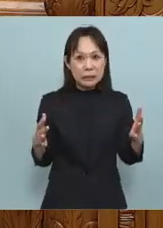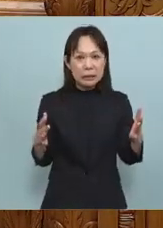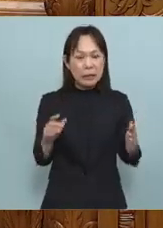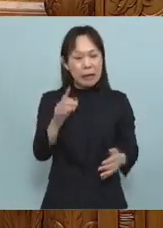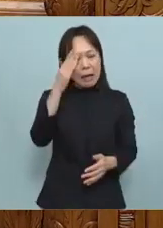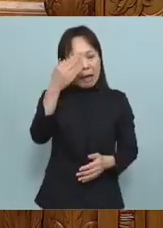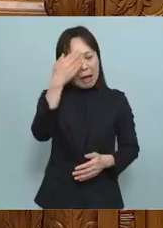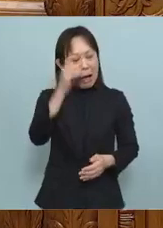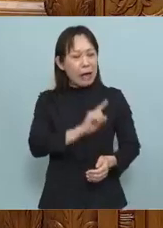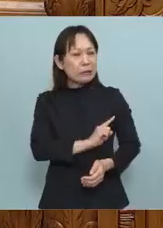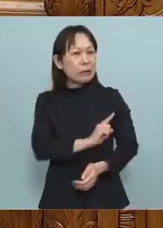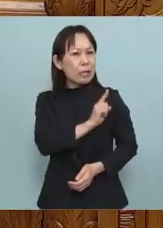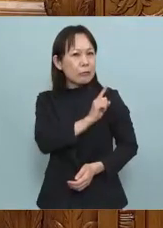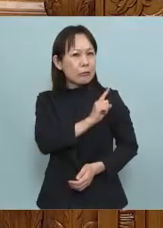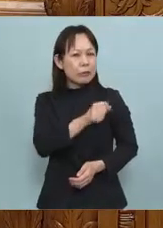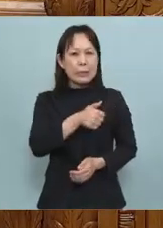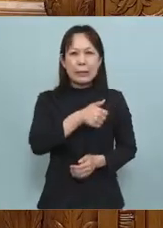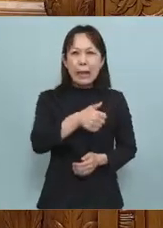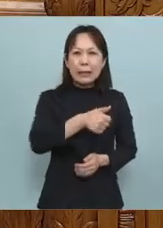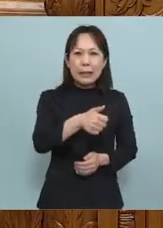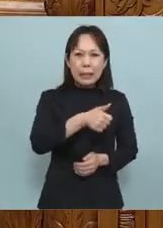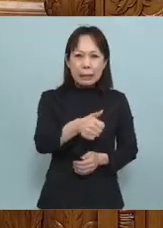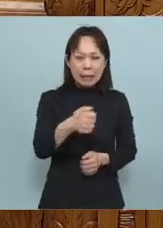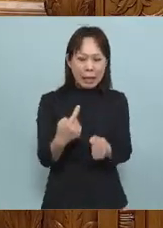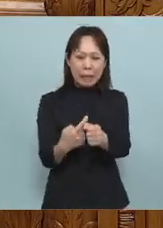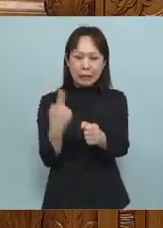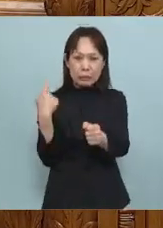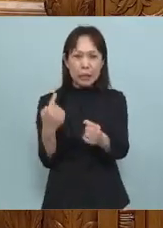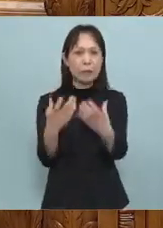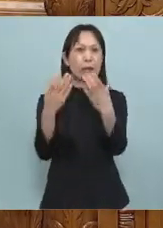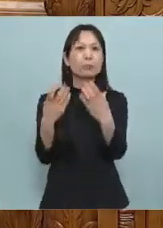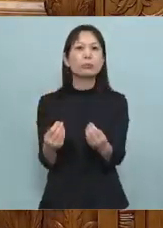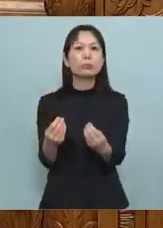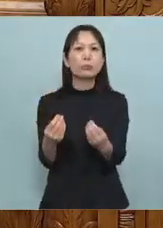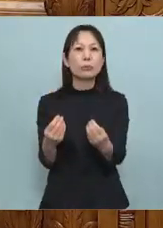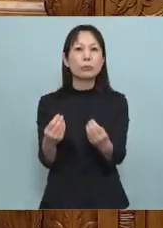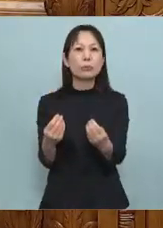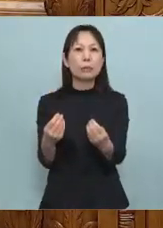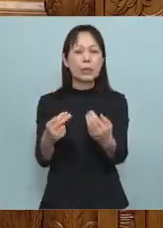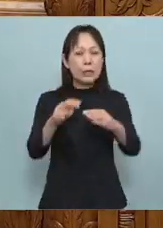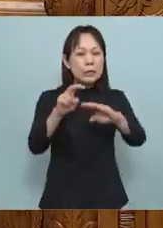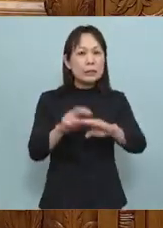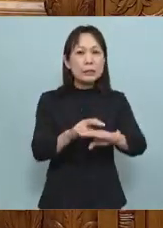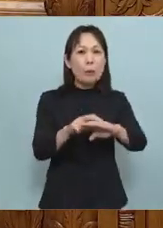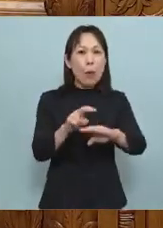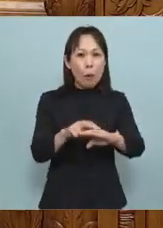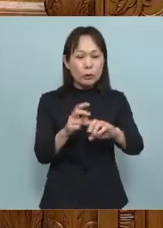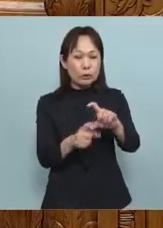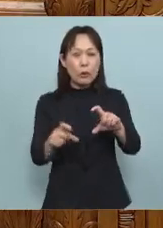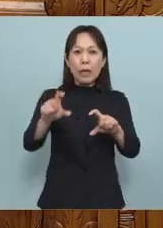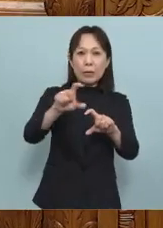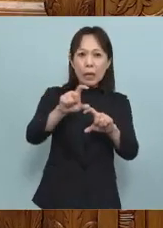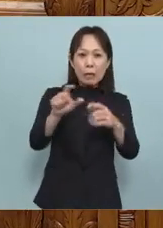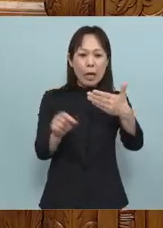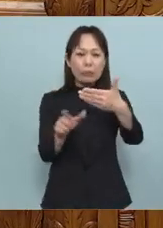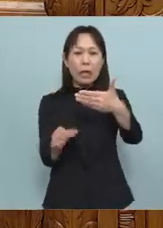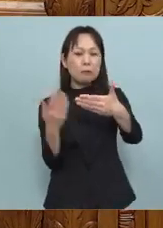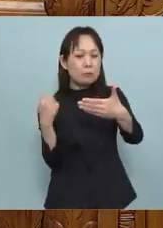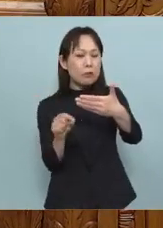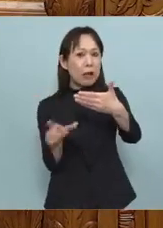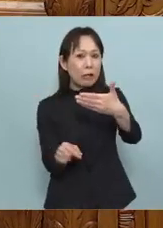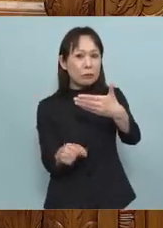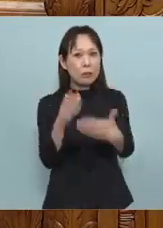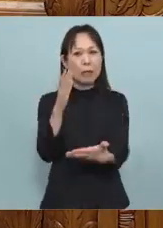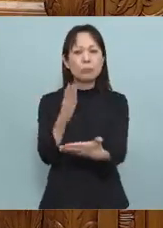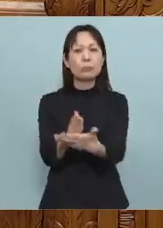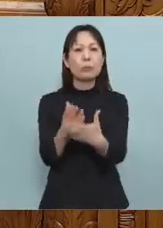来の補助金まで昨年度で終了し、診療報酬の加算も9月で終了してしまったことです。外